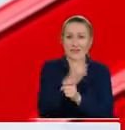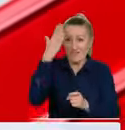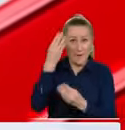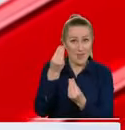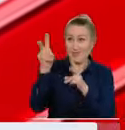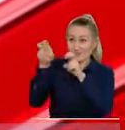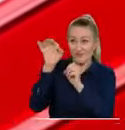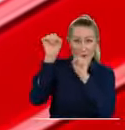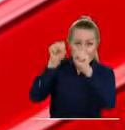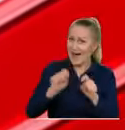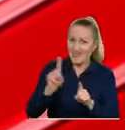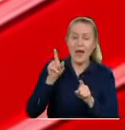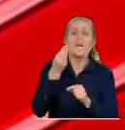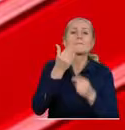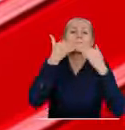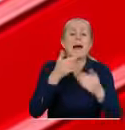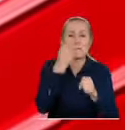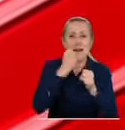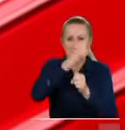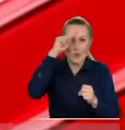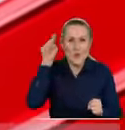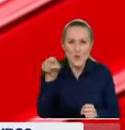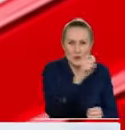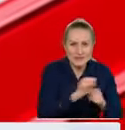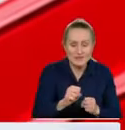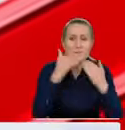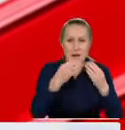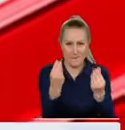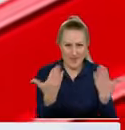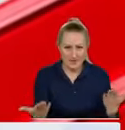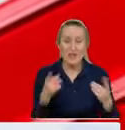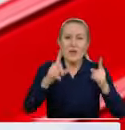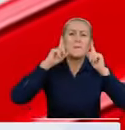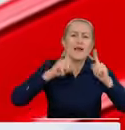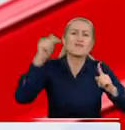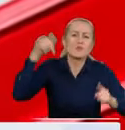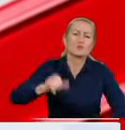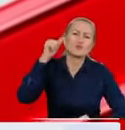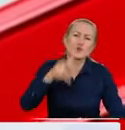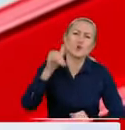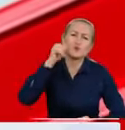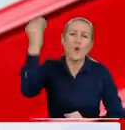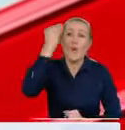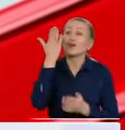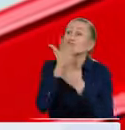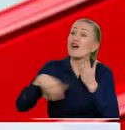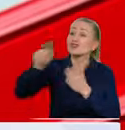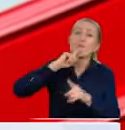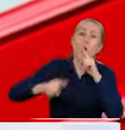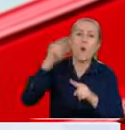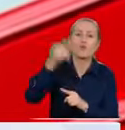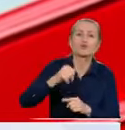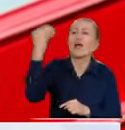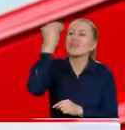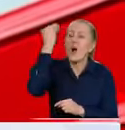z pracy ludzi. I tej prostej prawdy trzeba się uczyć codziennie po 3 razy. Niektórzy politycy powinni napisać sobie